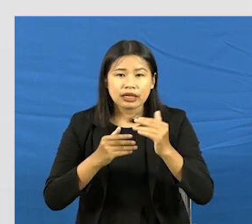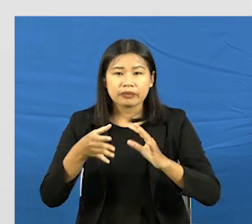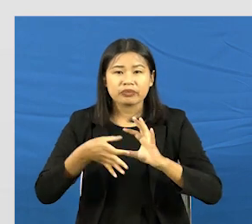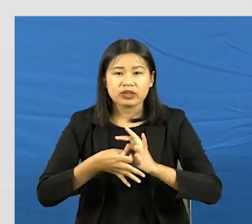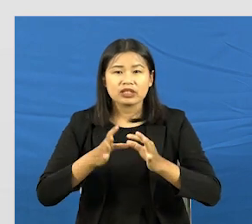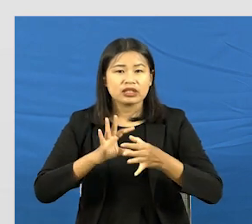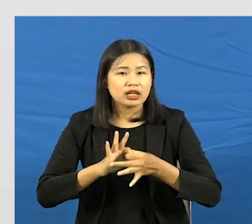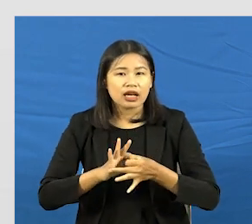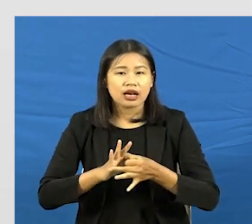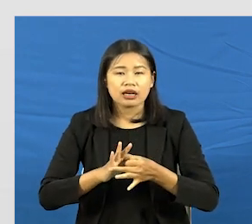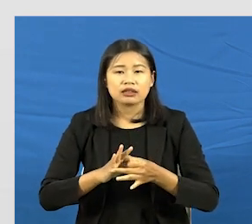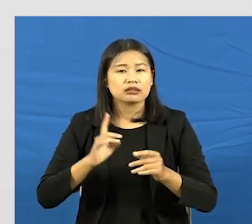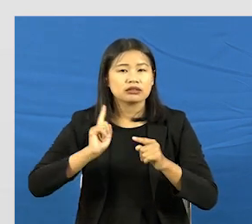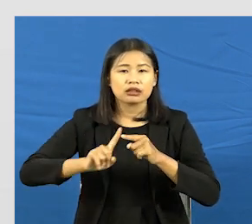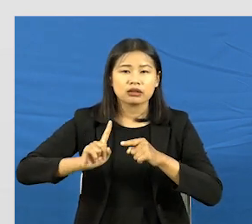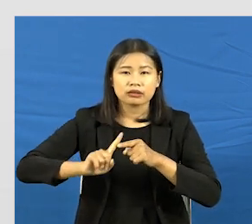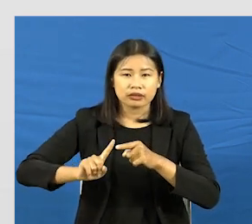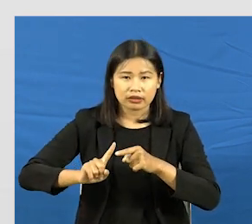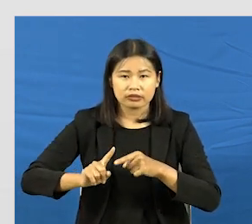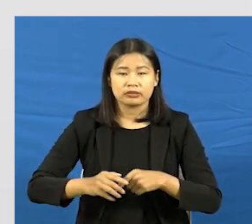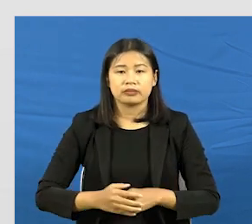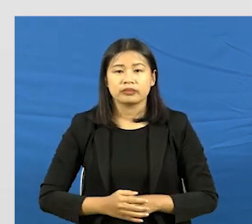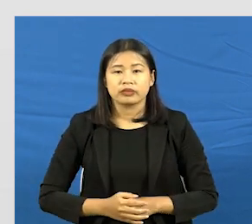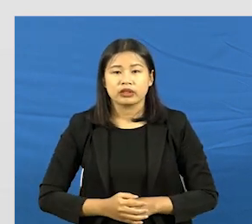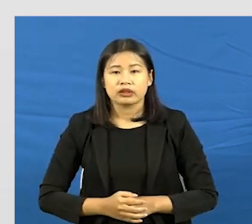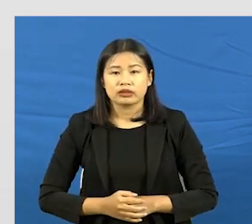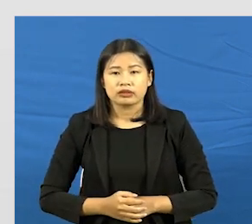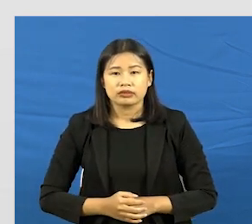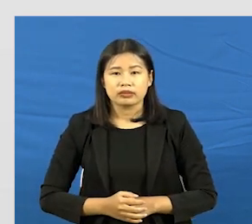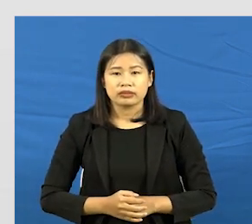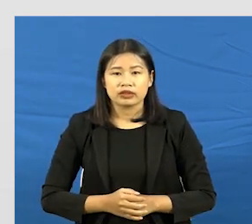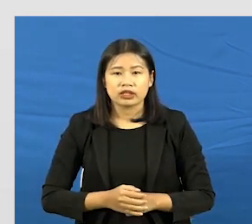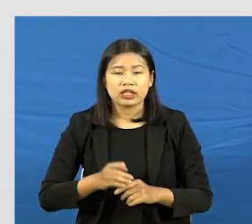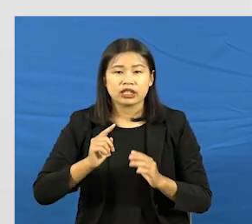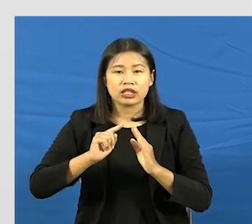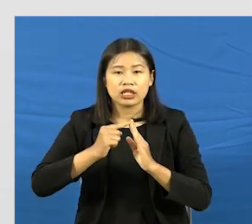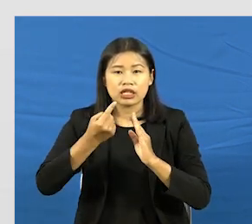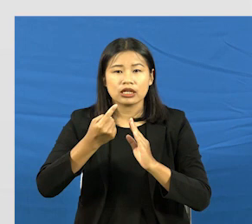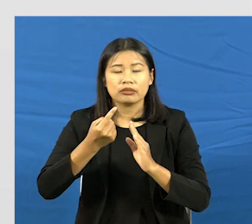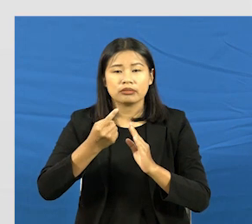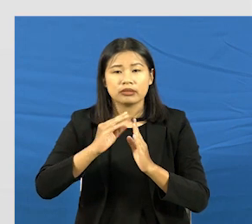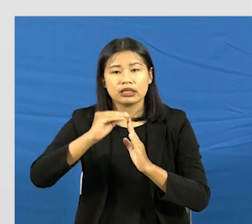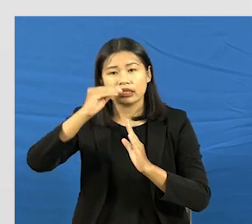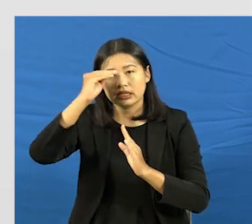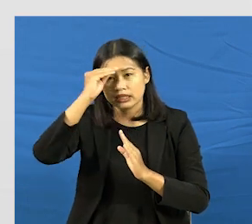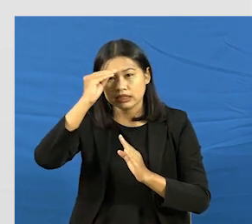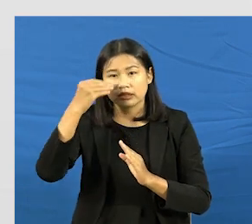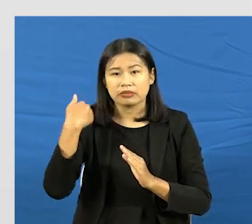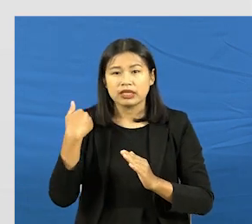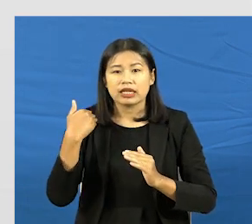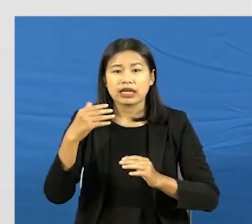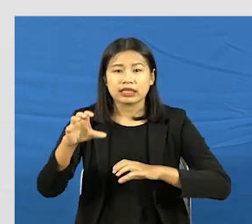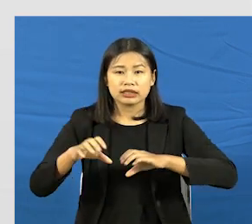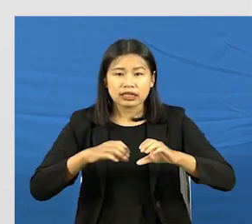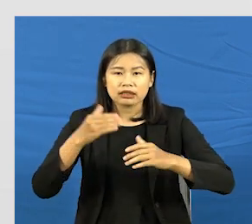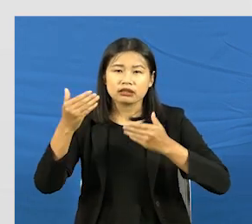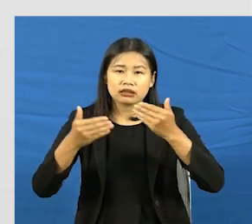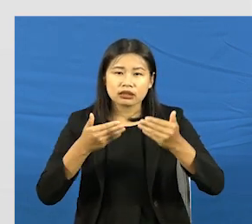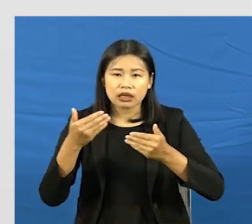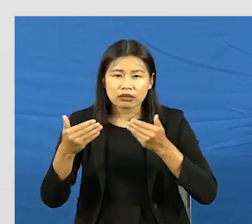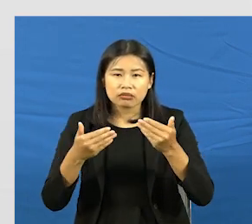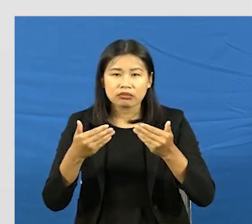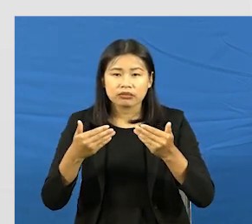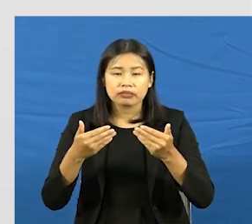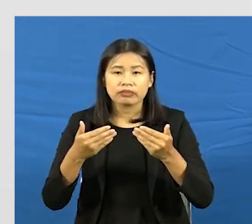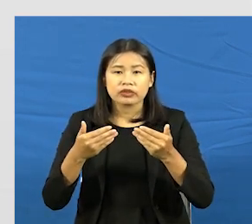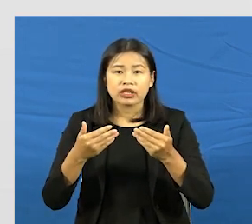ในช่วงต้นภาคเรียนนี้นะครับถ้าหากว่าจะมีการจัดกิจกรรมเนี่ยคงจะอยู่ในรูปของกิ